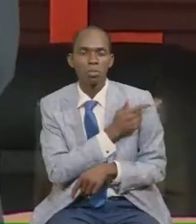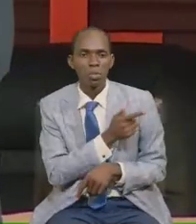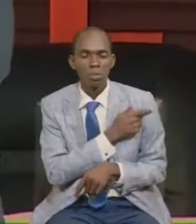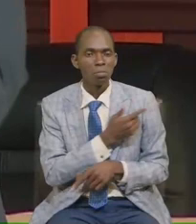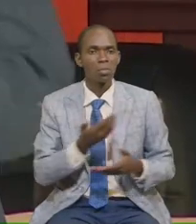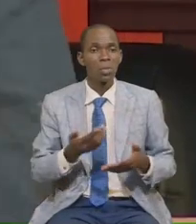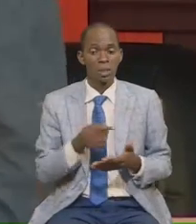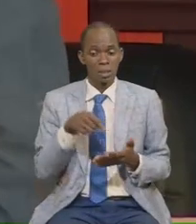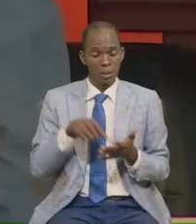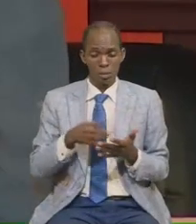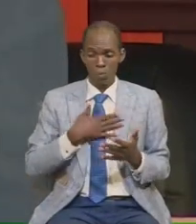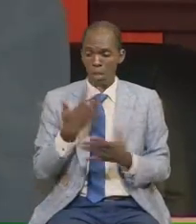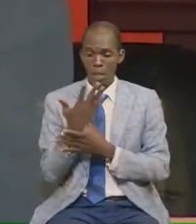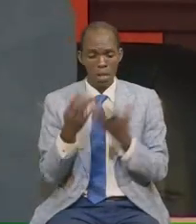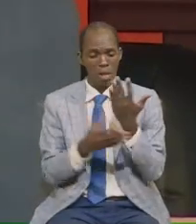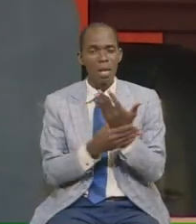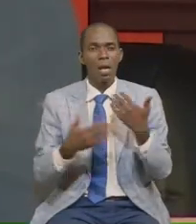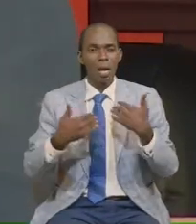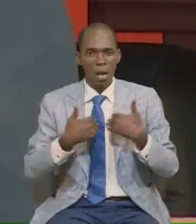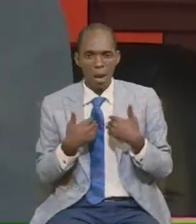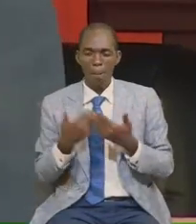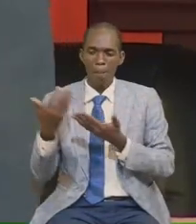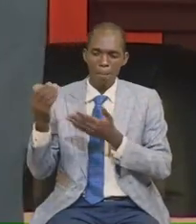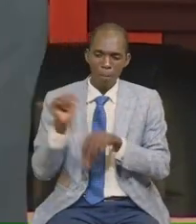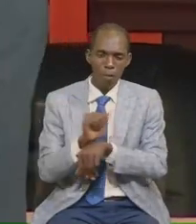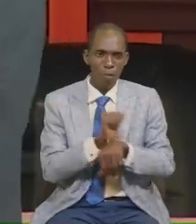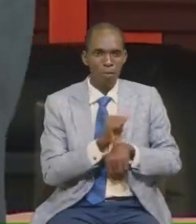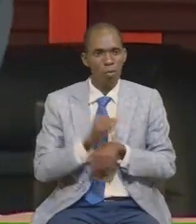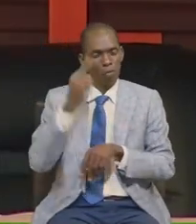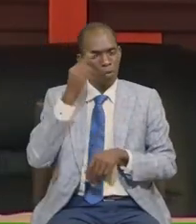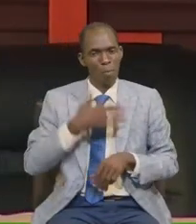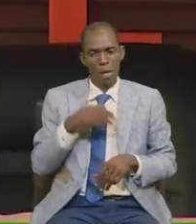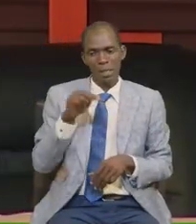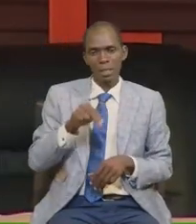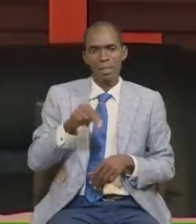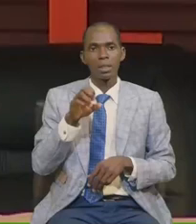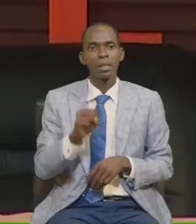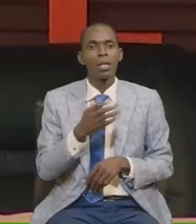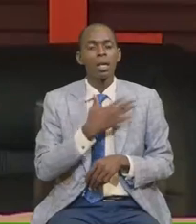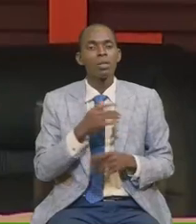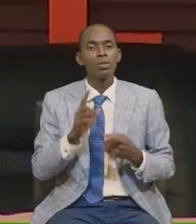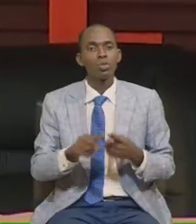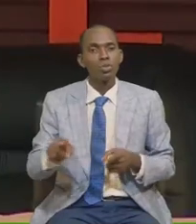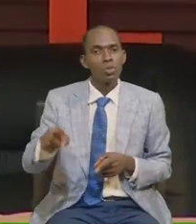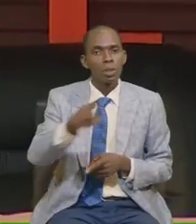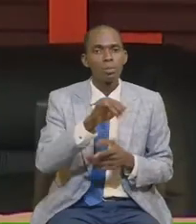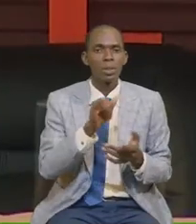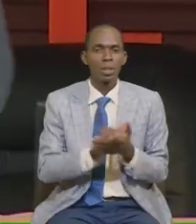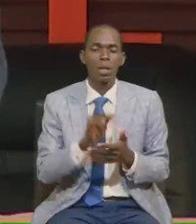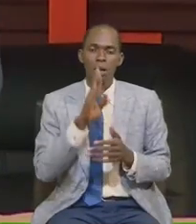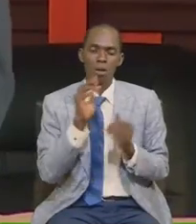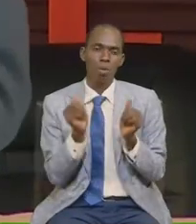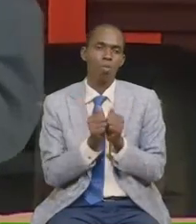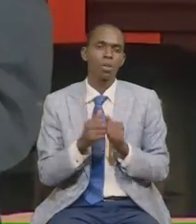mains ont pourvu à mes besoins et à ceux des personnes qui étaient avec moi. Je vous